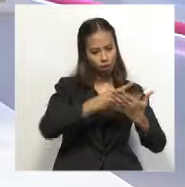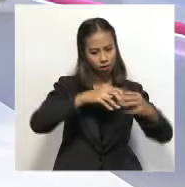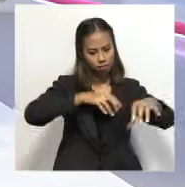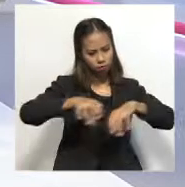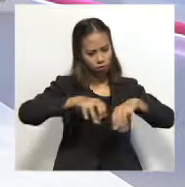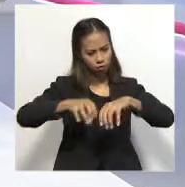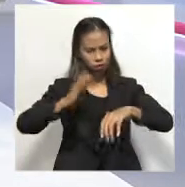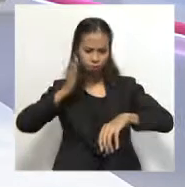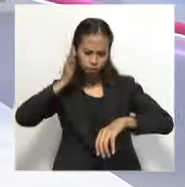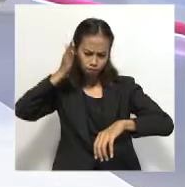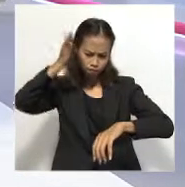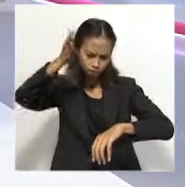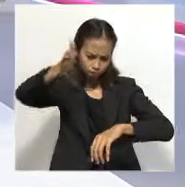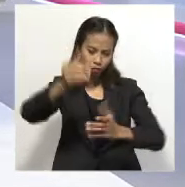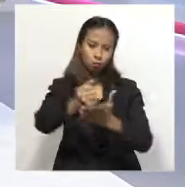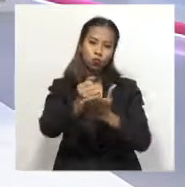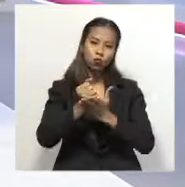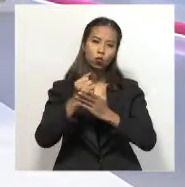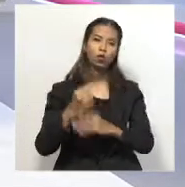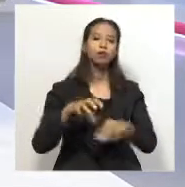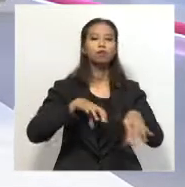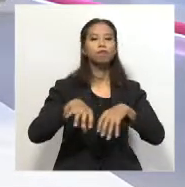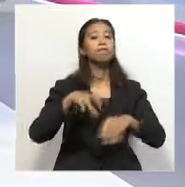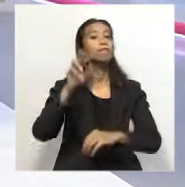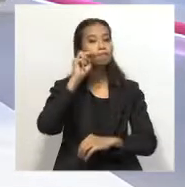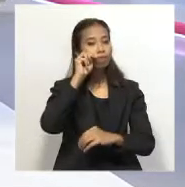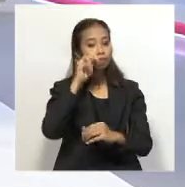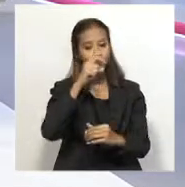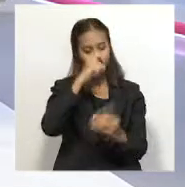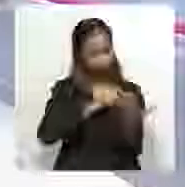ไว้ระยะยาวเพื่อความมั่นคงนะคะของเรื่องการบริหารจัดการน้ำในประเทศไทยด้วยค่ะ